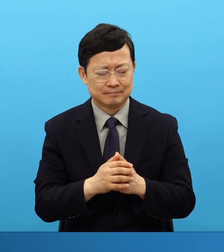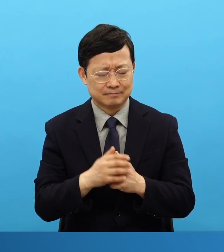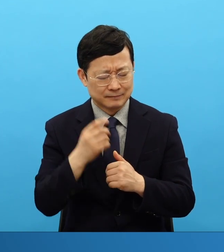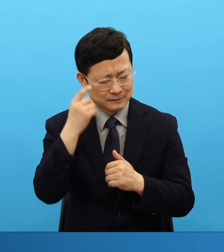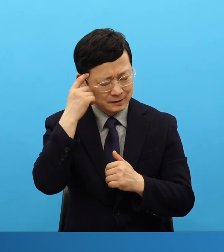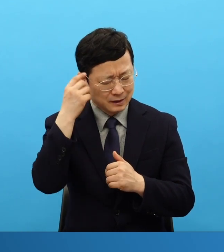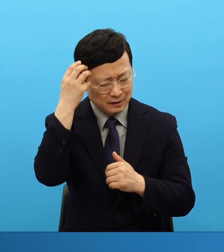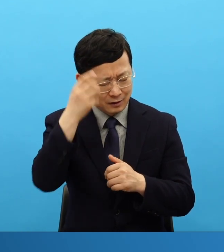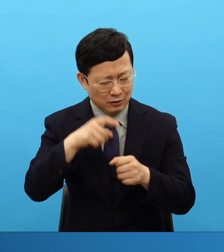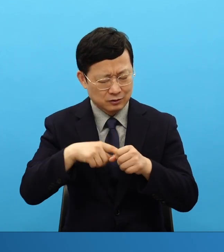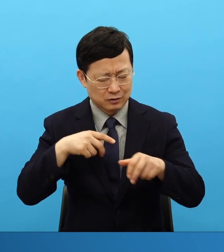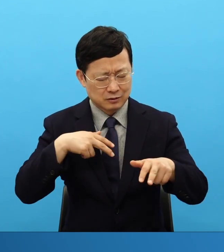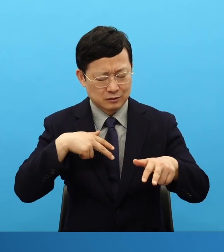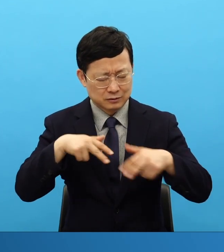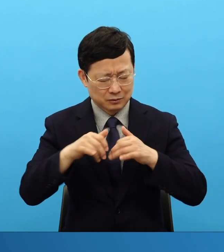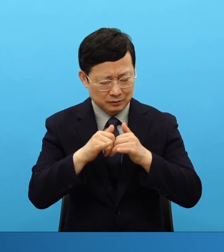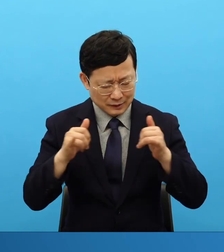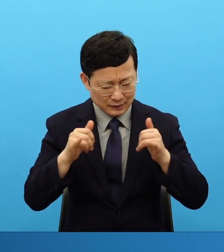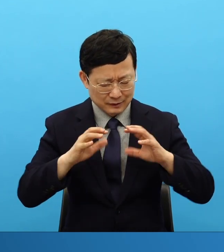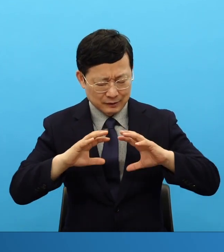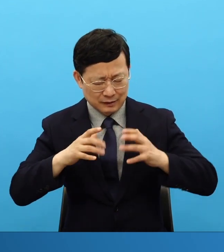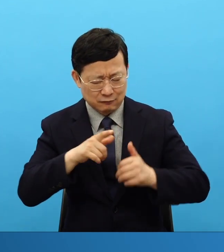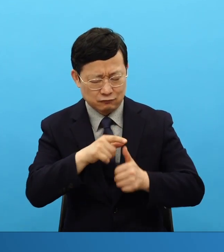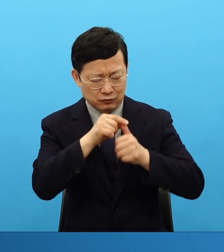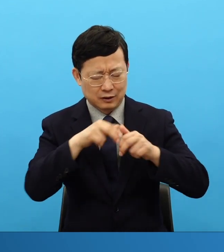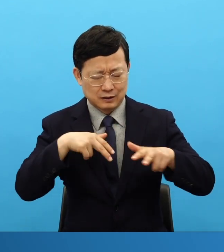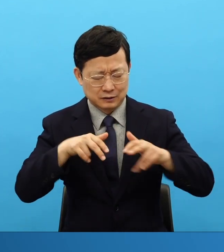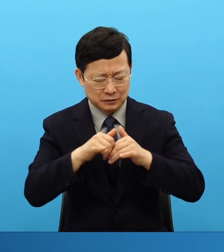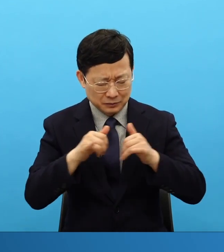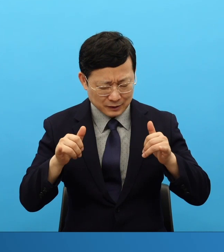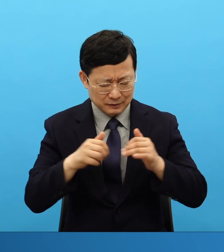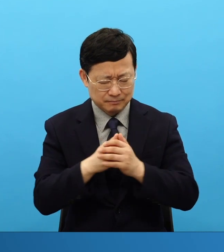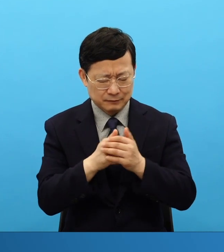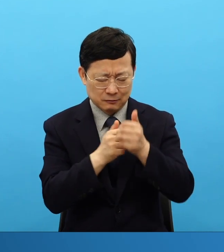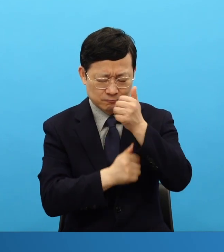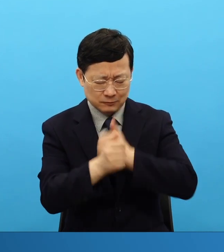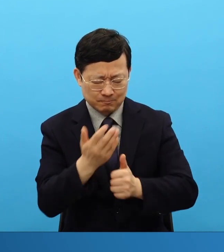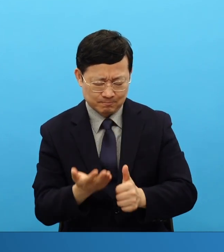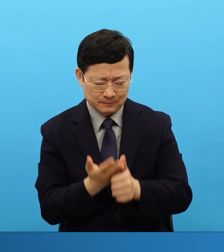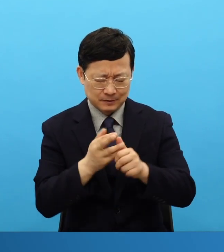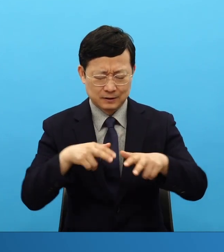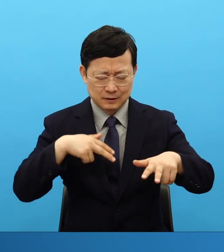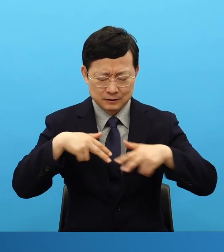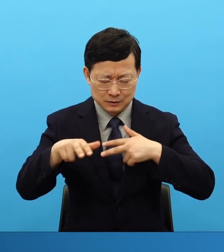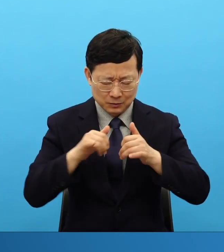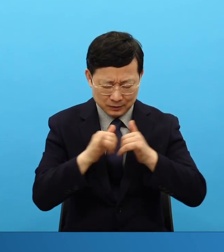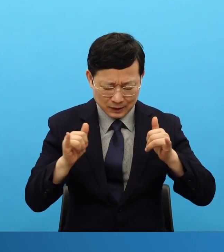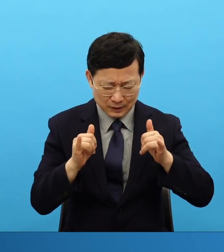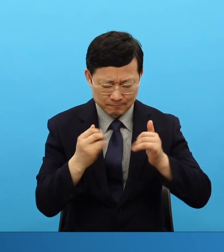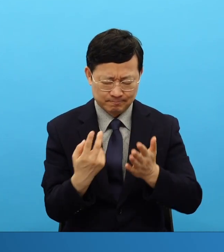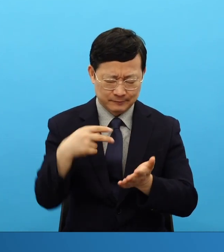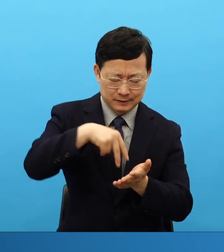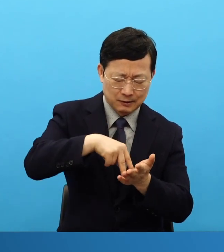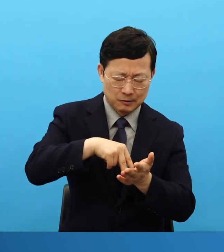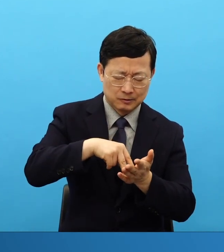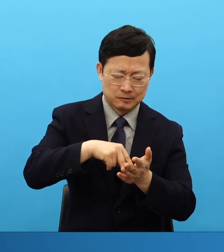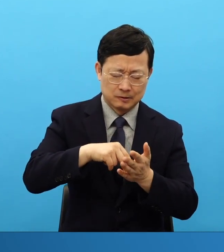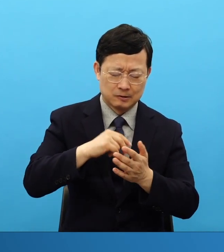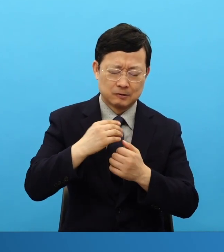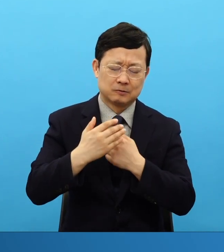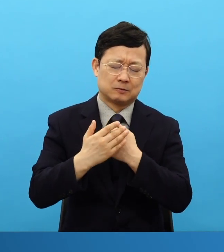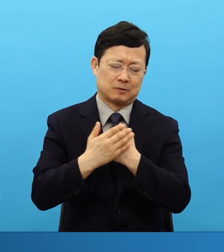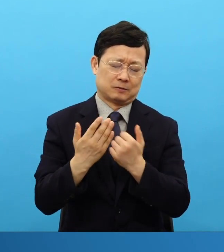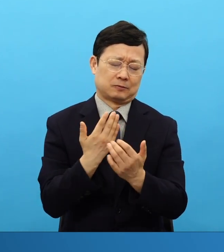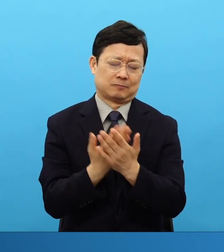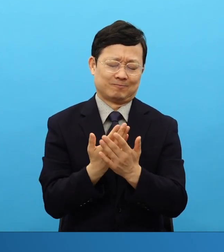영적 지도자, 세상 살릴 지도자, 후대 살릴 지도자로 세워 주옵소서. 신학생들을